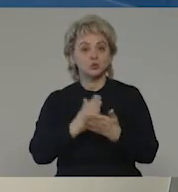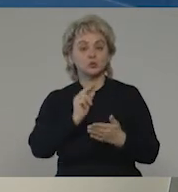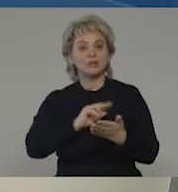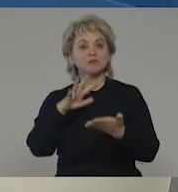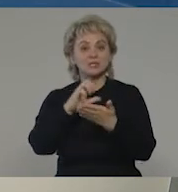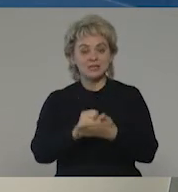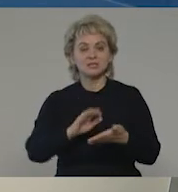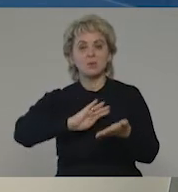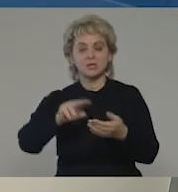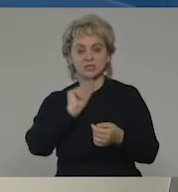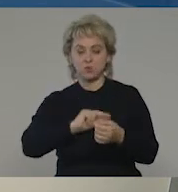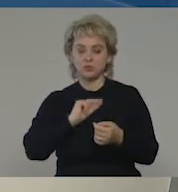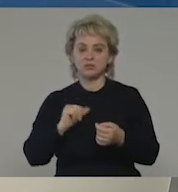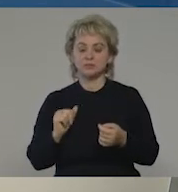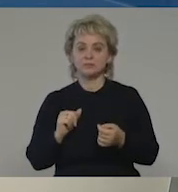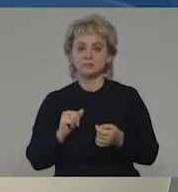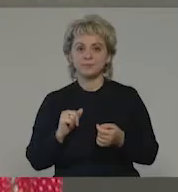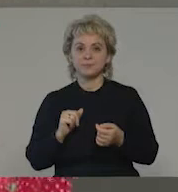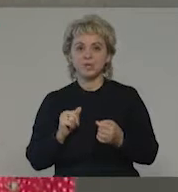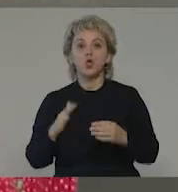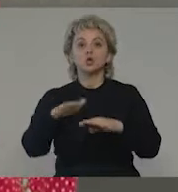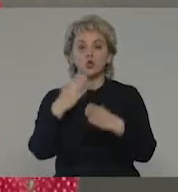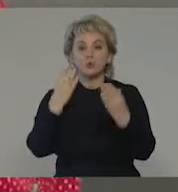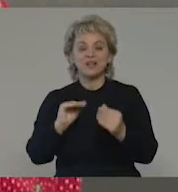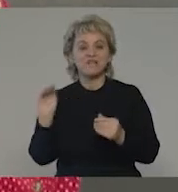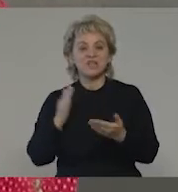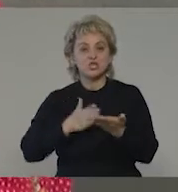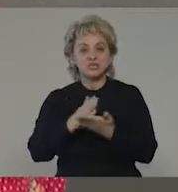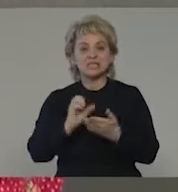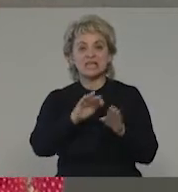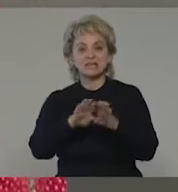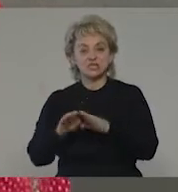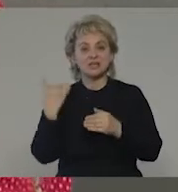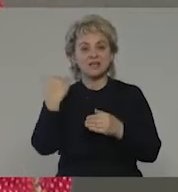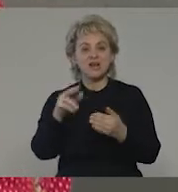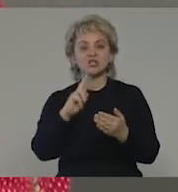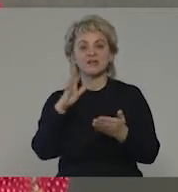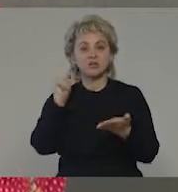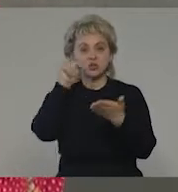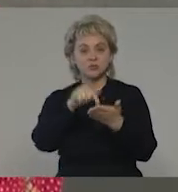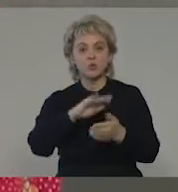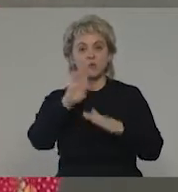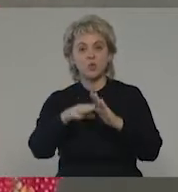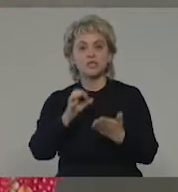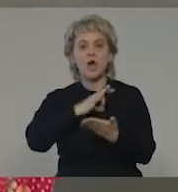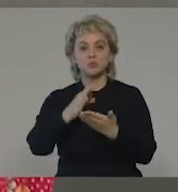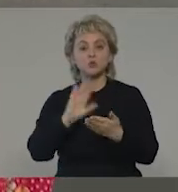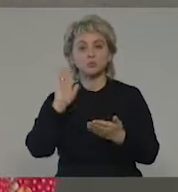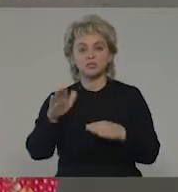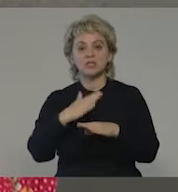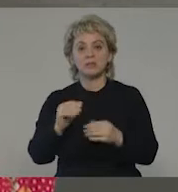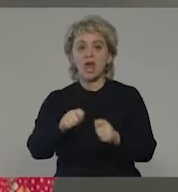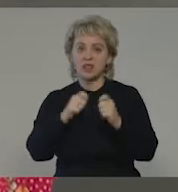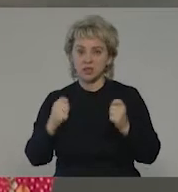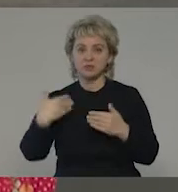трудовой занятости и безработицы. Добрый день. Федеральная служба статистики. Ваша квартира попала под опрос. Будьте добры,